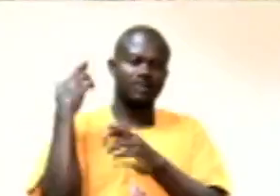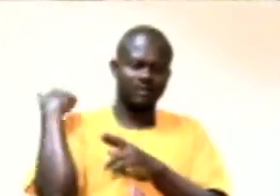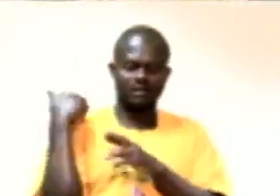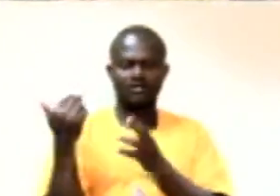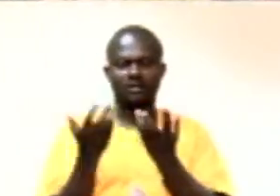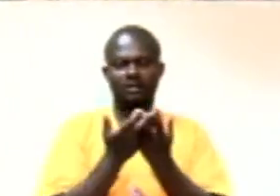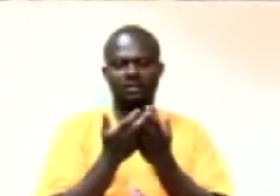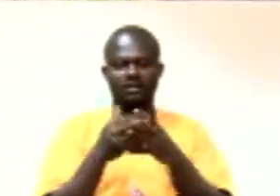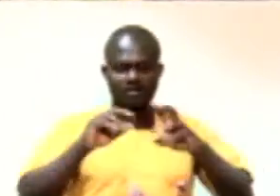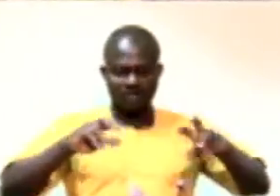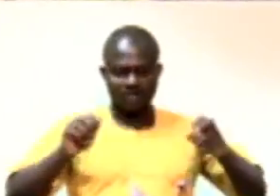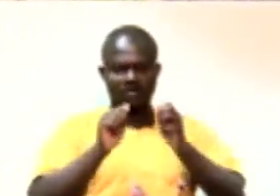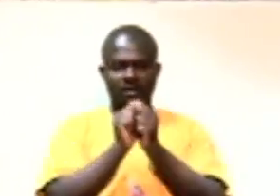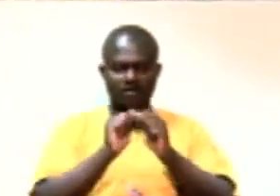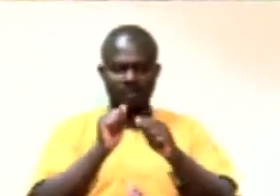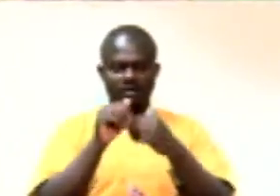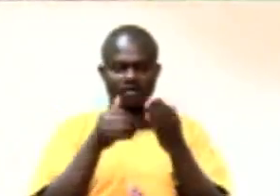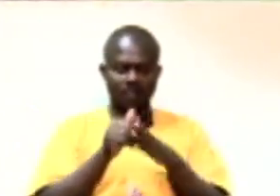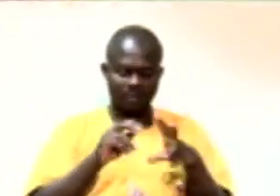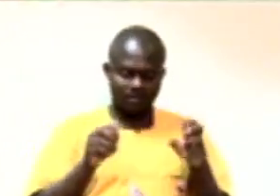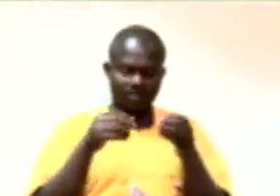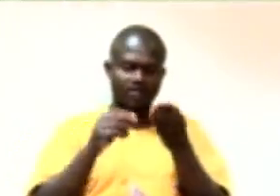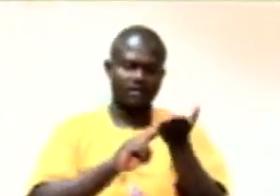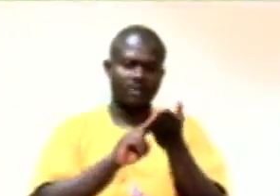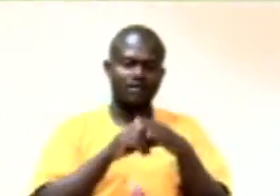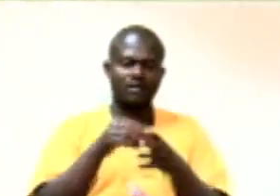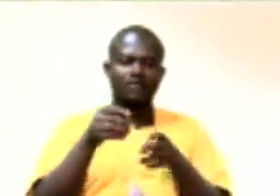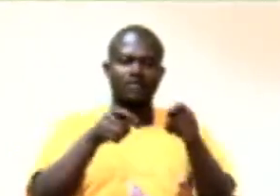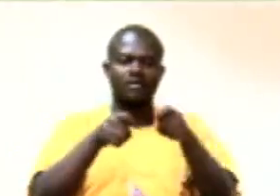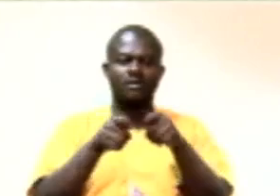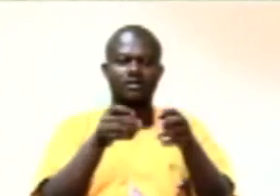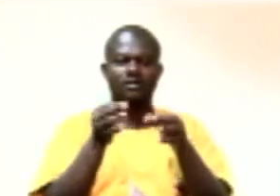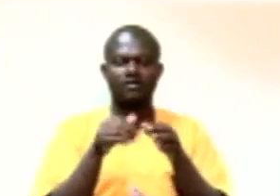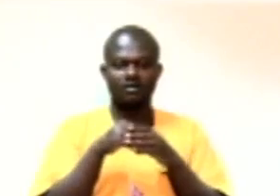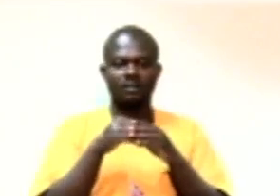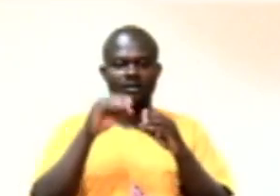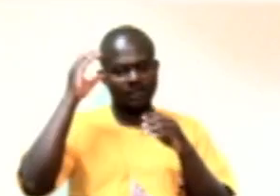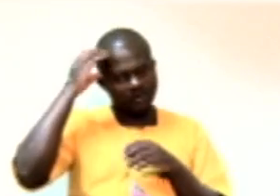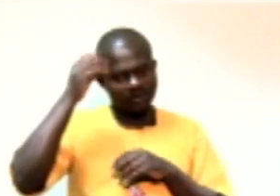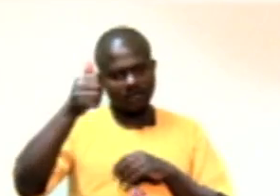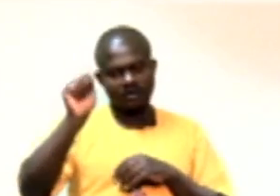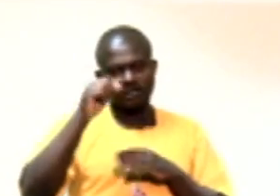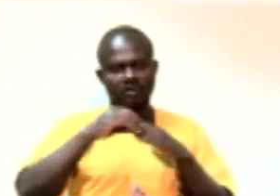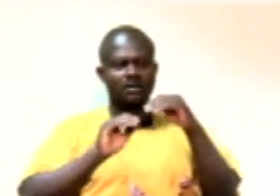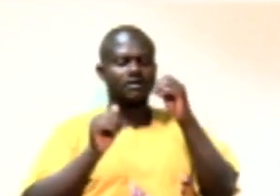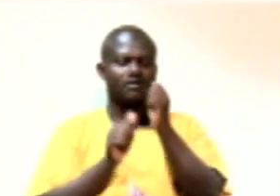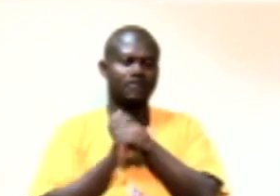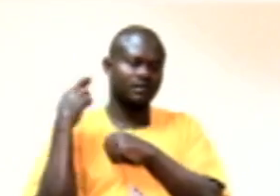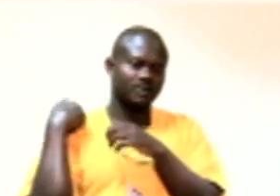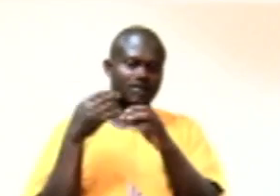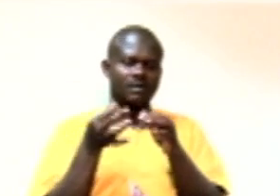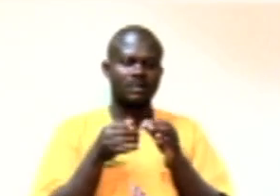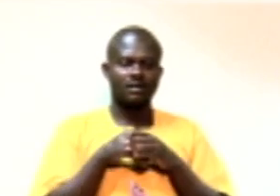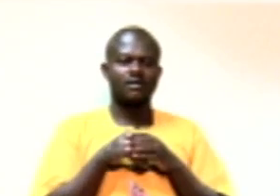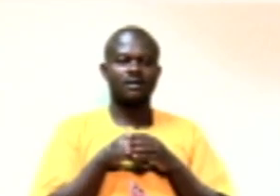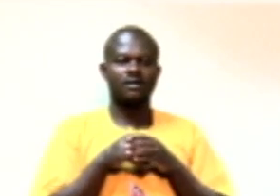zirebana n'ubushakashatsi ndetse no kugenzura imikoreshereze n'imicungire y'imari n'umutungo muri za koleji zayo. Umuyobozi wungirije ushinzwe imari n'umutungo